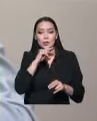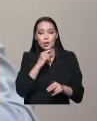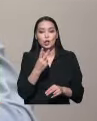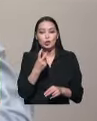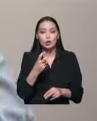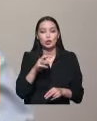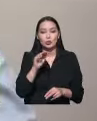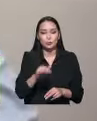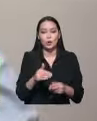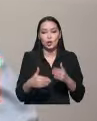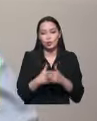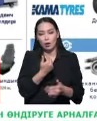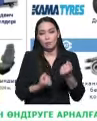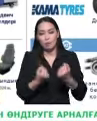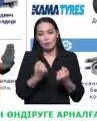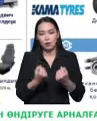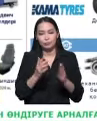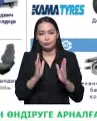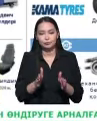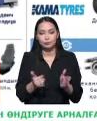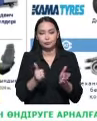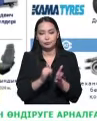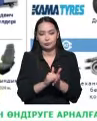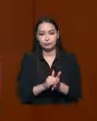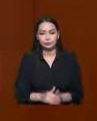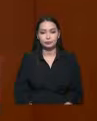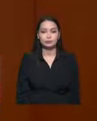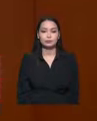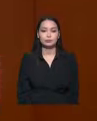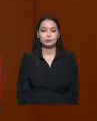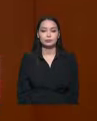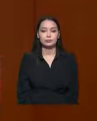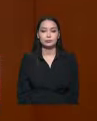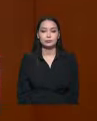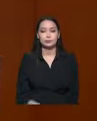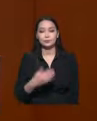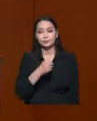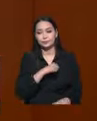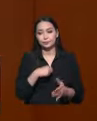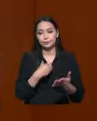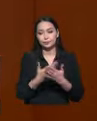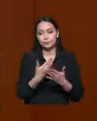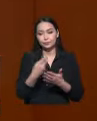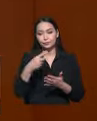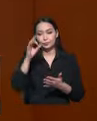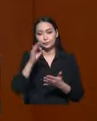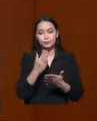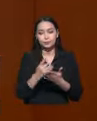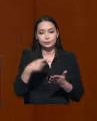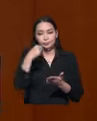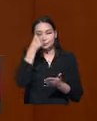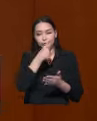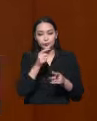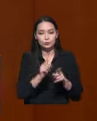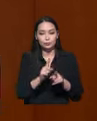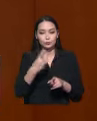мың жаңа темір тұлпар қосылады. Уже в текущем году биылдың өзінде біз шамамен 20%-ға, келесі жылы